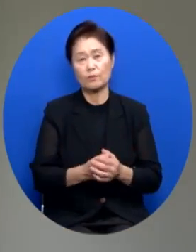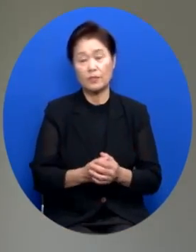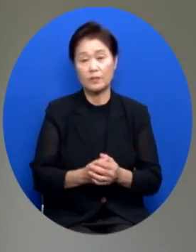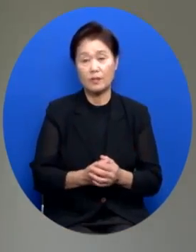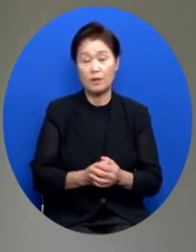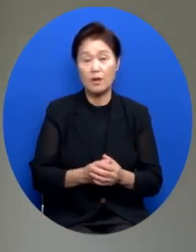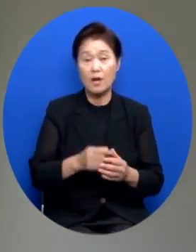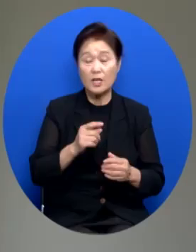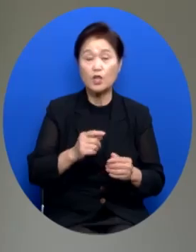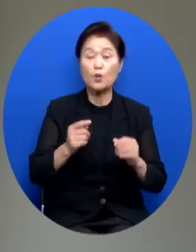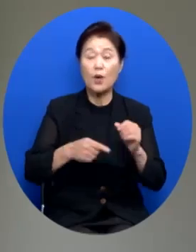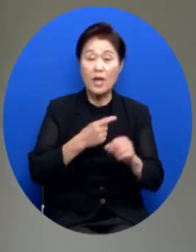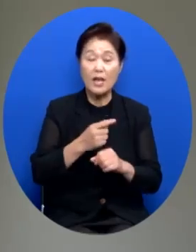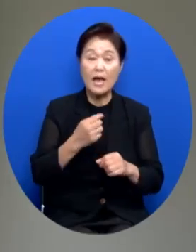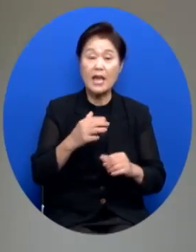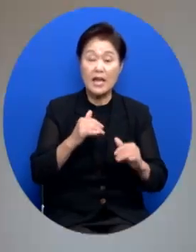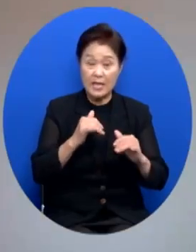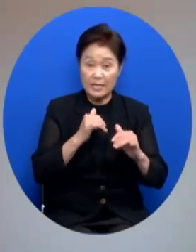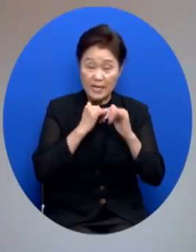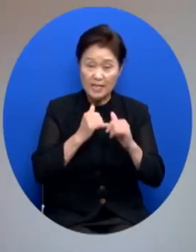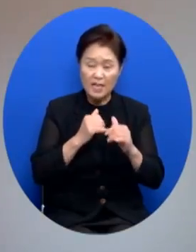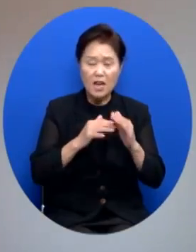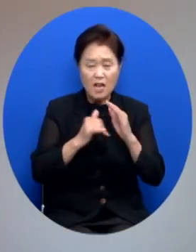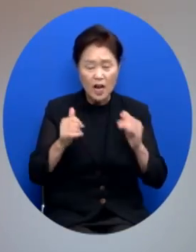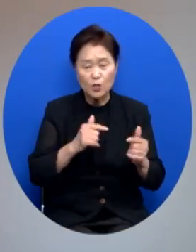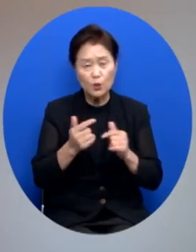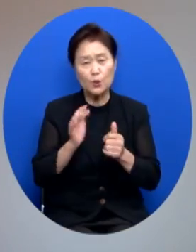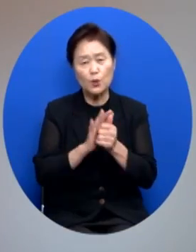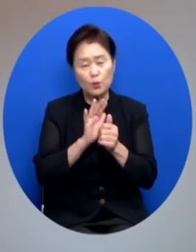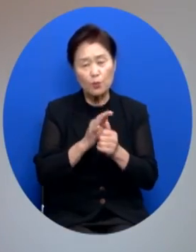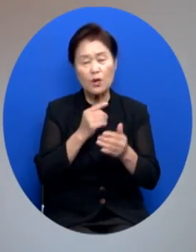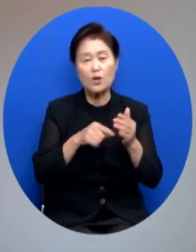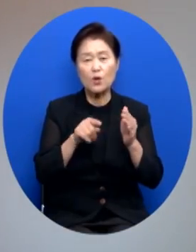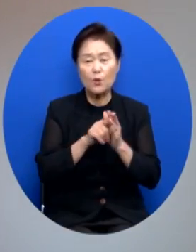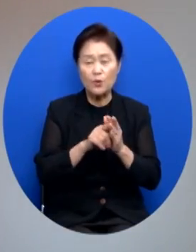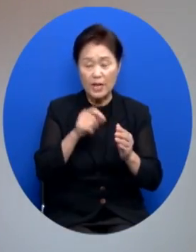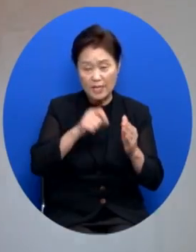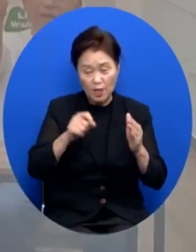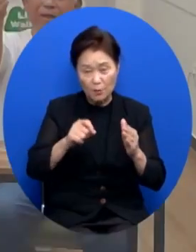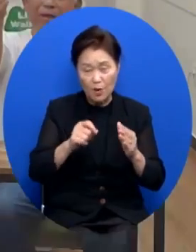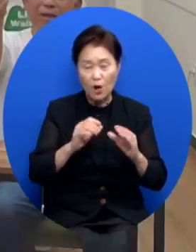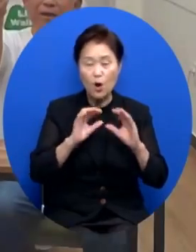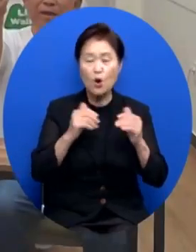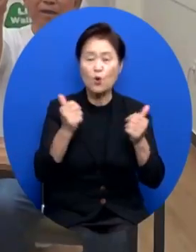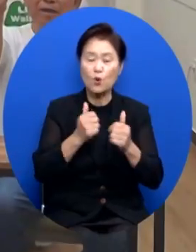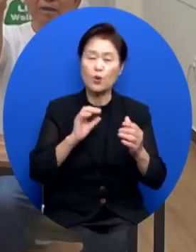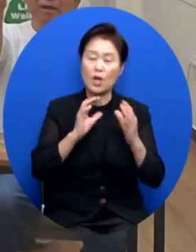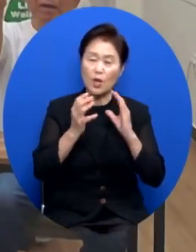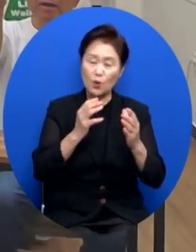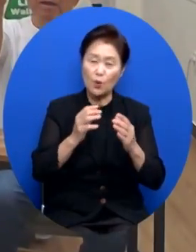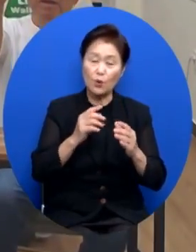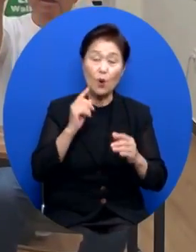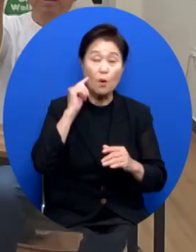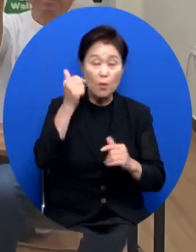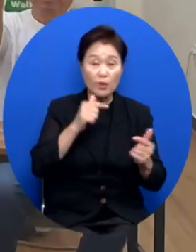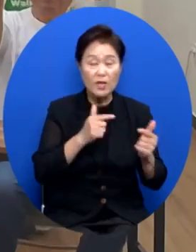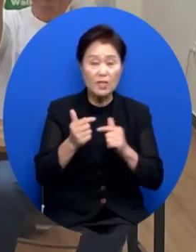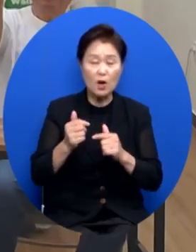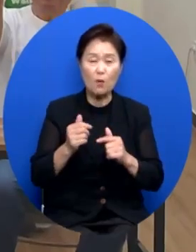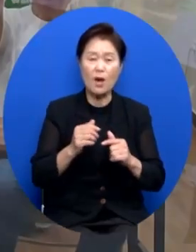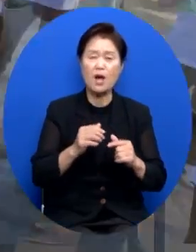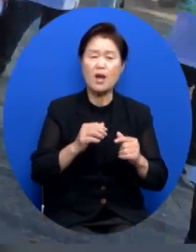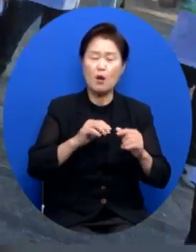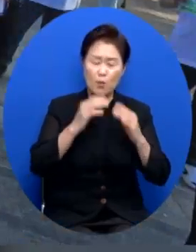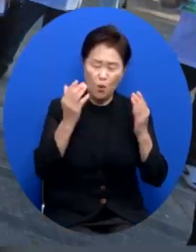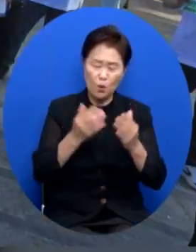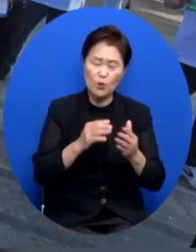라이프 오프는 이 밖에 자살 유족 지원을 위한 법률 개정 서명운동, 국회 토론회, 목회자와 교인을 위한 자살 예방 교육 등